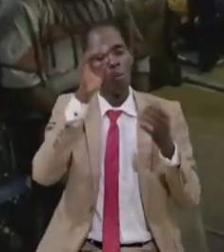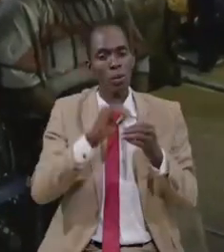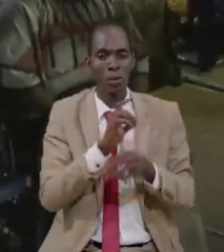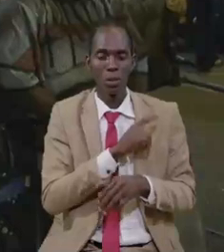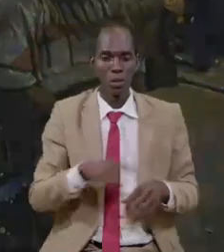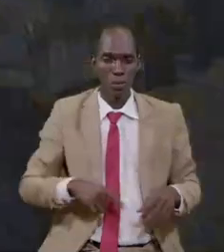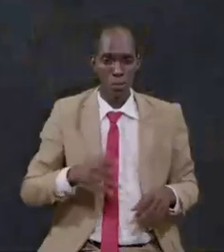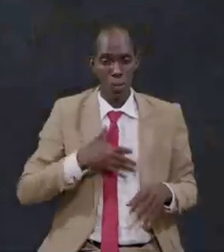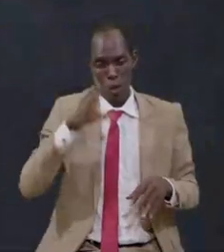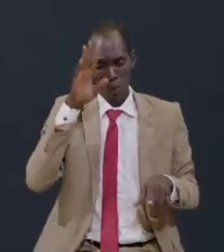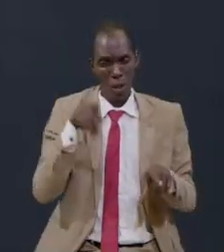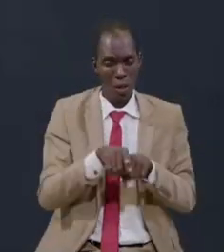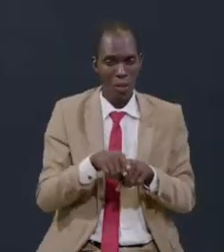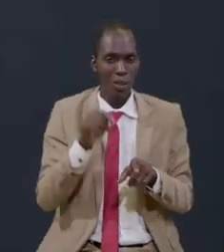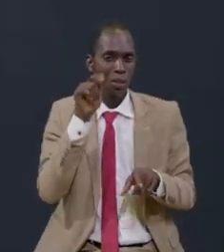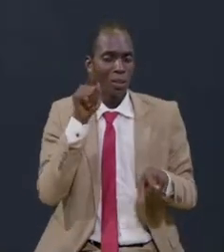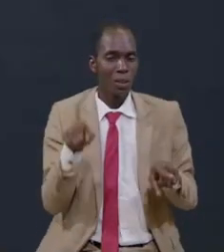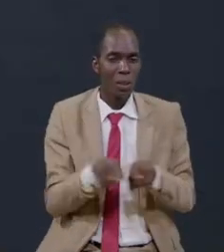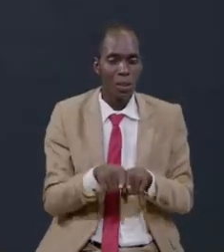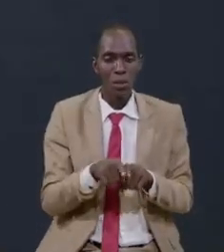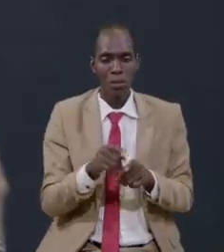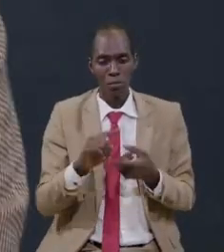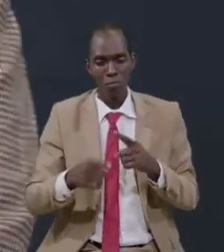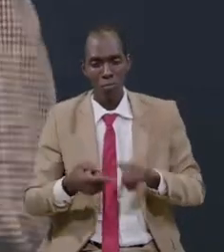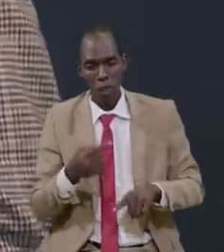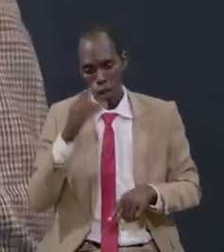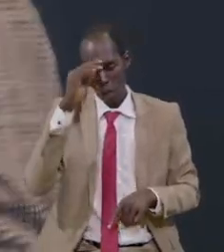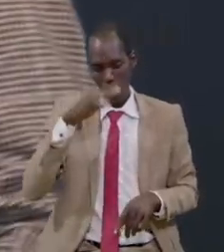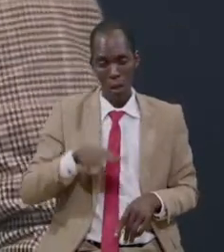sœur, ami, garçon, fille,